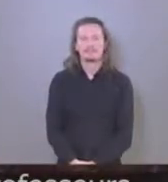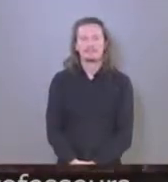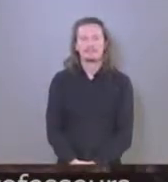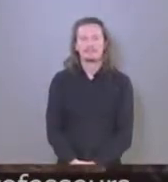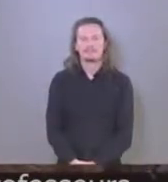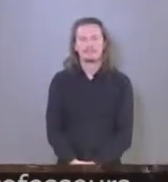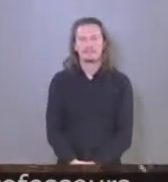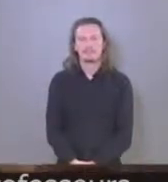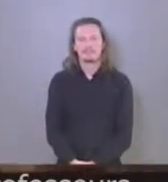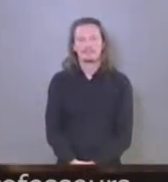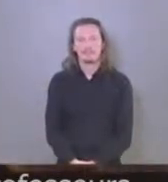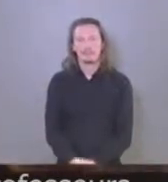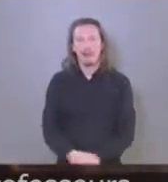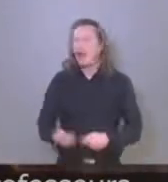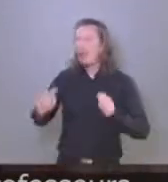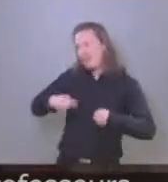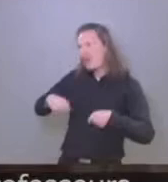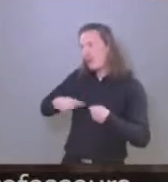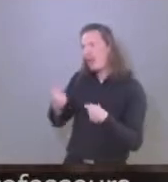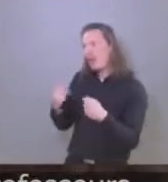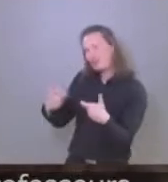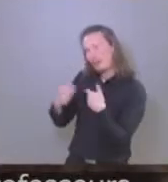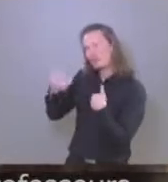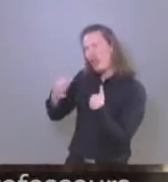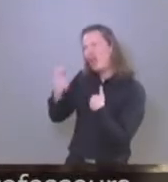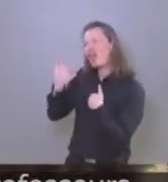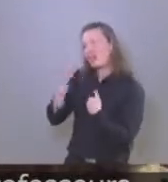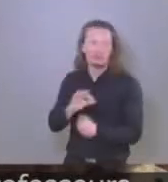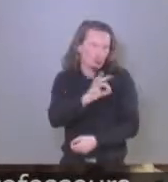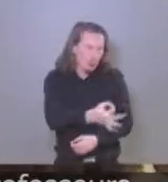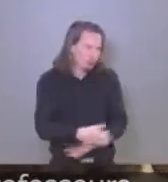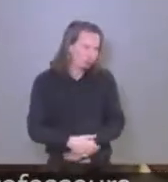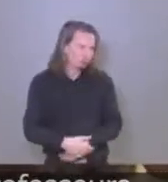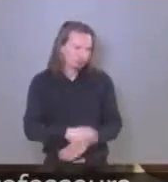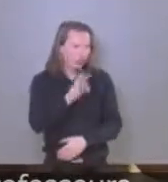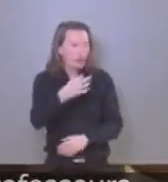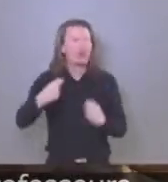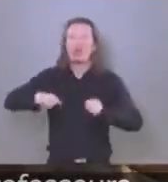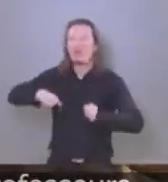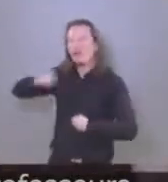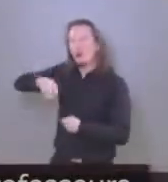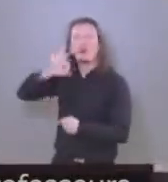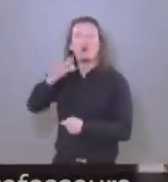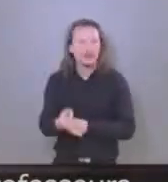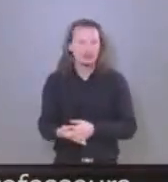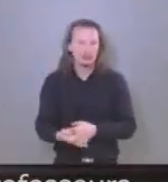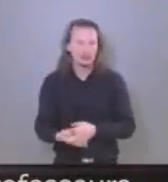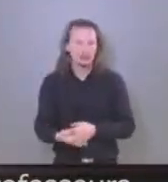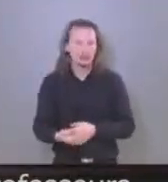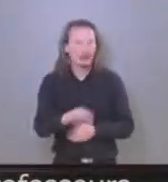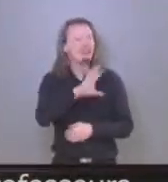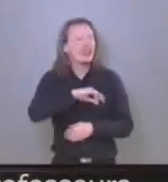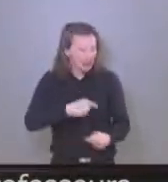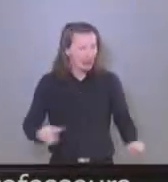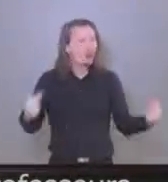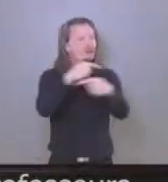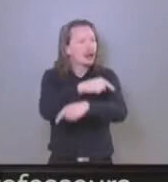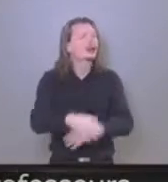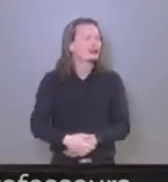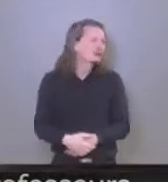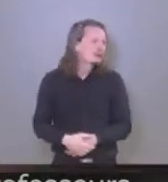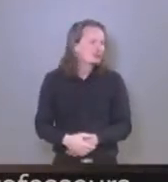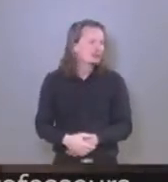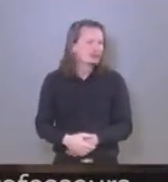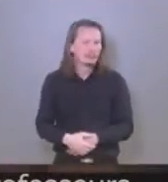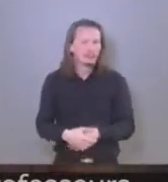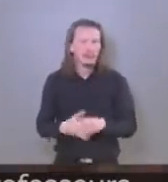Ça coûte des sous ? Oui. Oui, ça coûte des sous. Ben, vous n'avez qu'à essayer le contraire. Si vous ne voulez pas